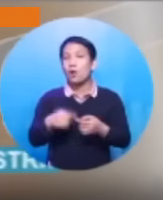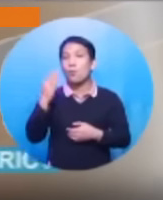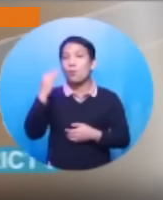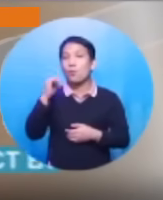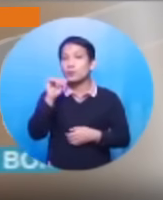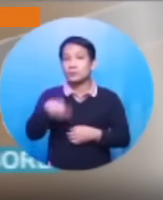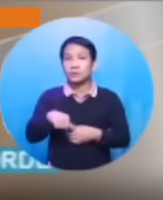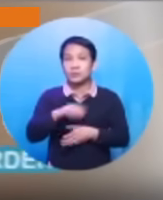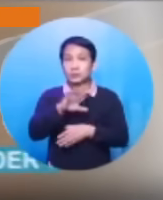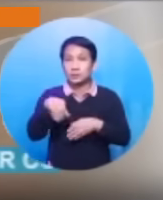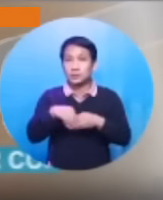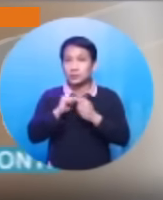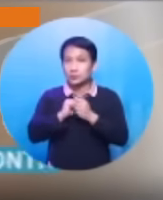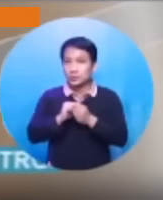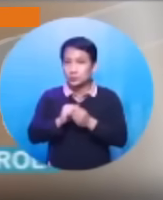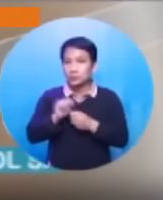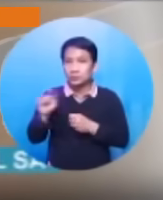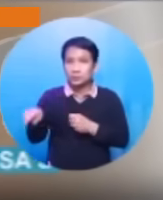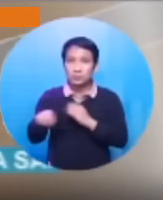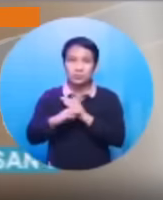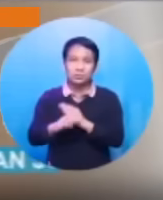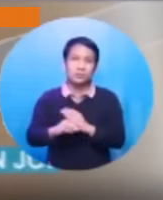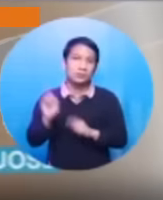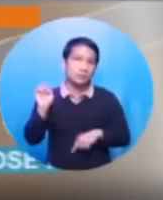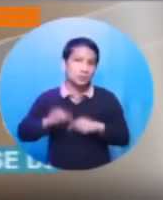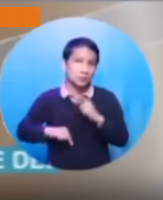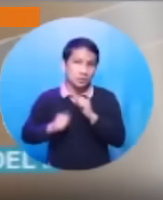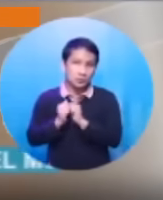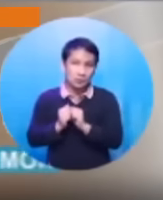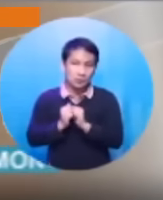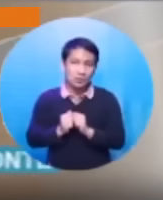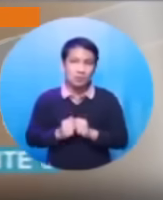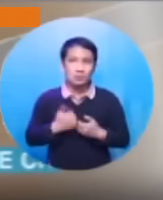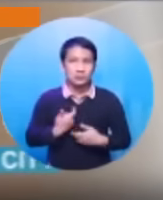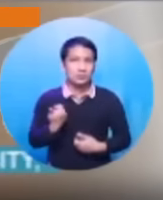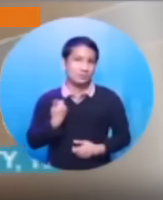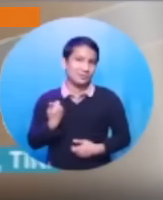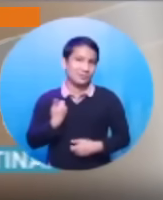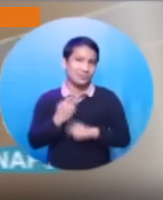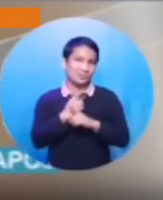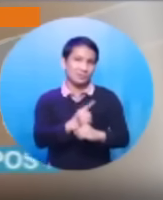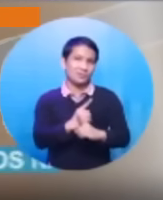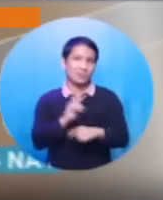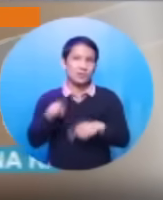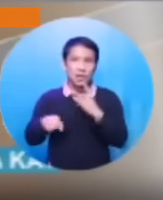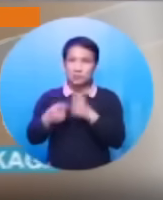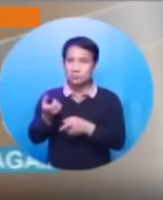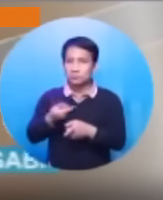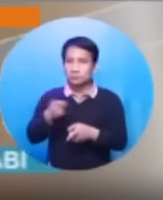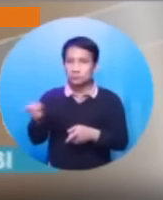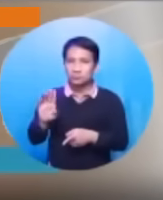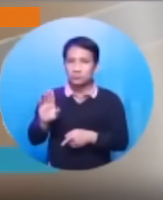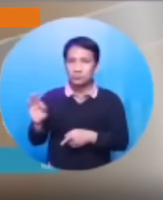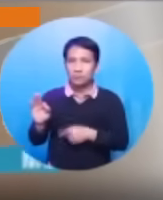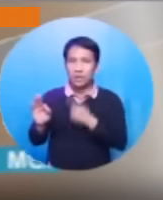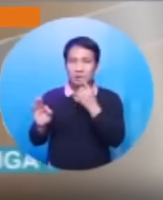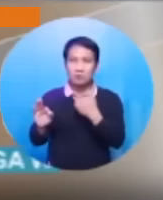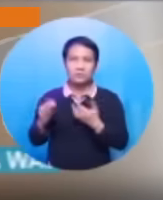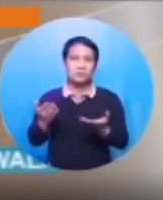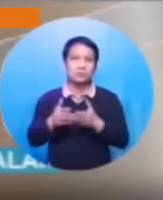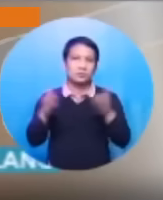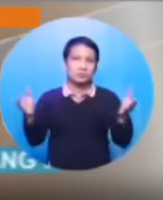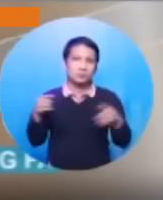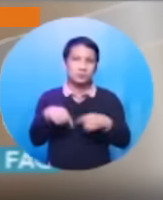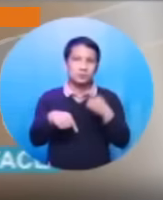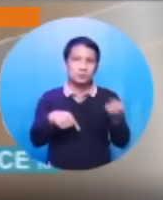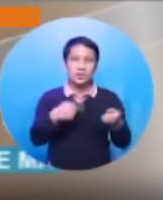hindi po siya pasok as defense of another person or sabihin na nating self-defense, no? Na ginawa ng kanyang boyfriend. Dahil grabe naman